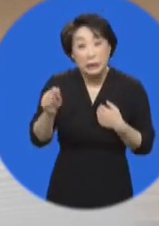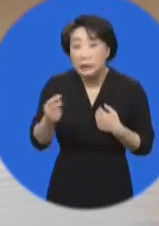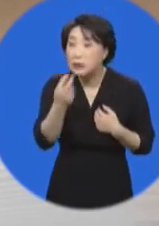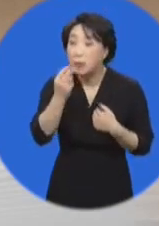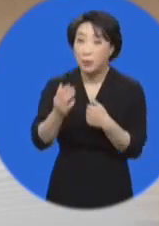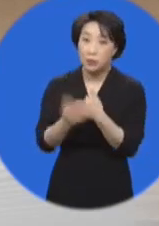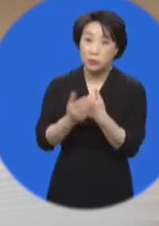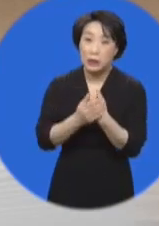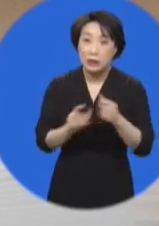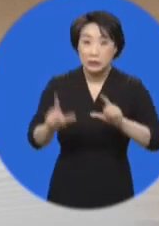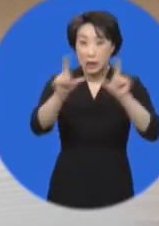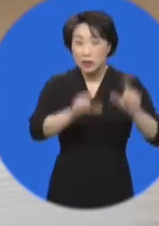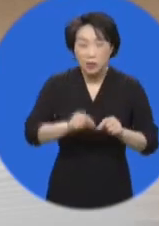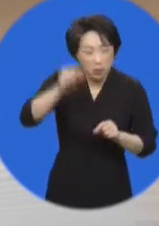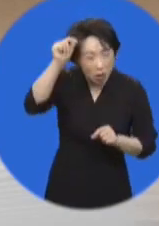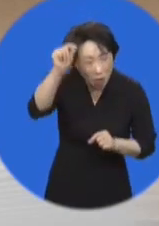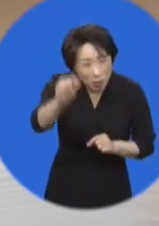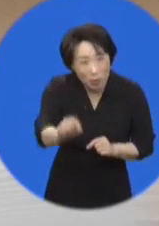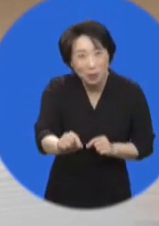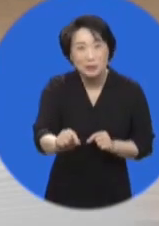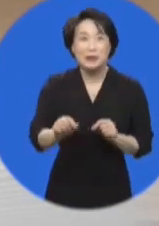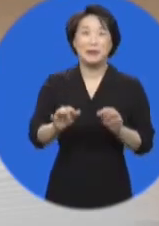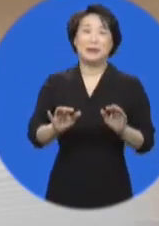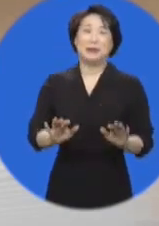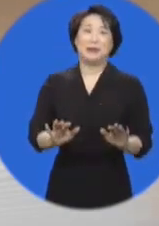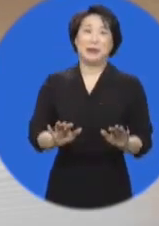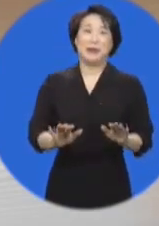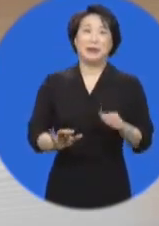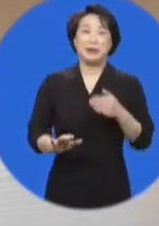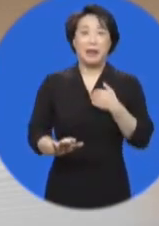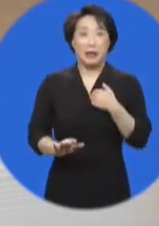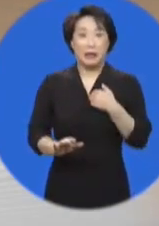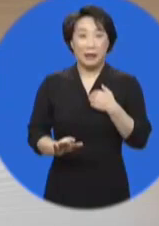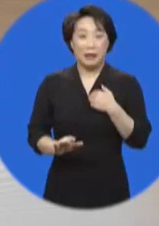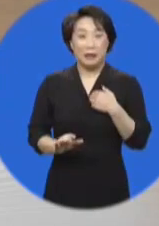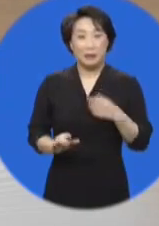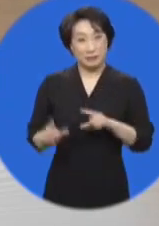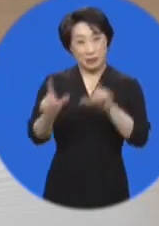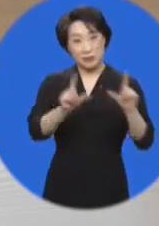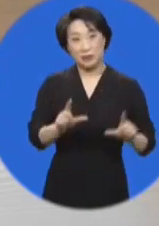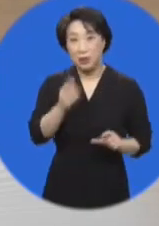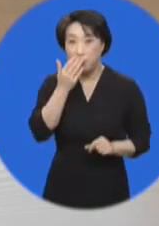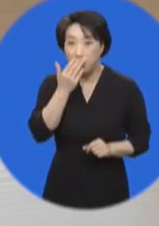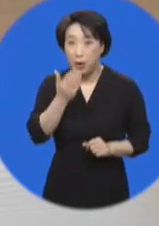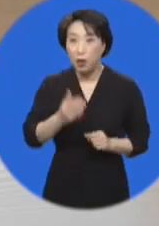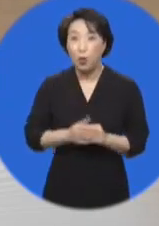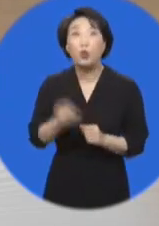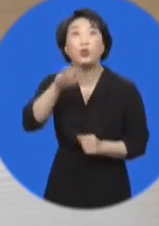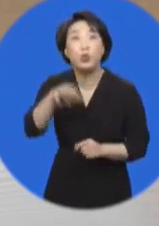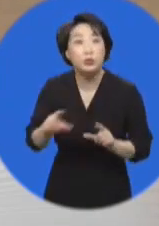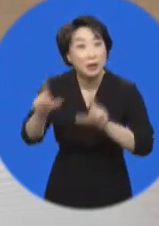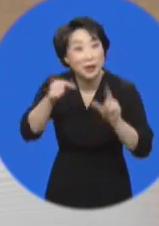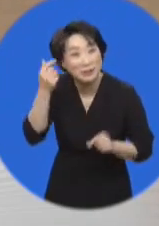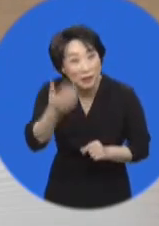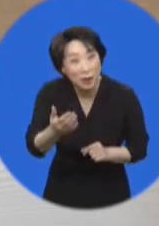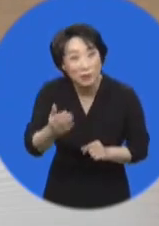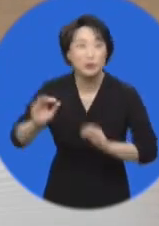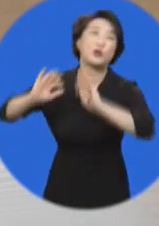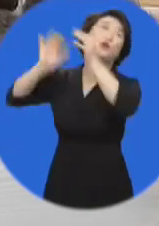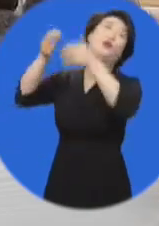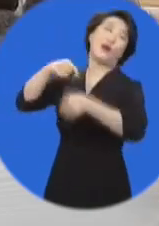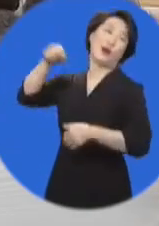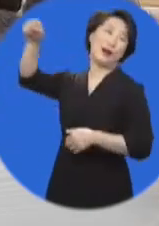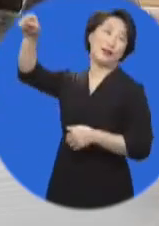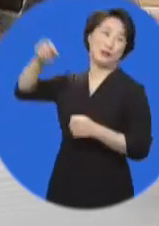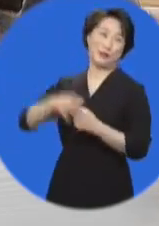생명으로 영원히 우리가 살게 하셨다. 어디서 사느냐?